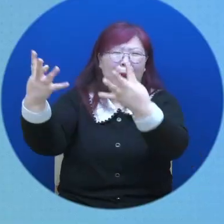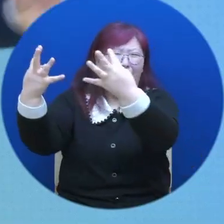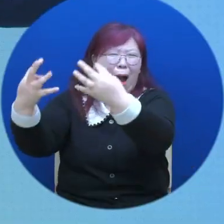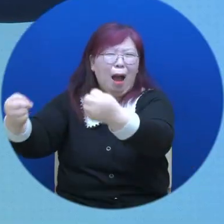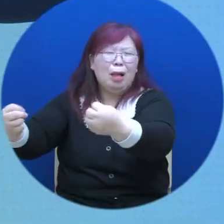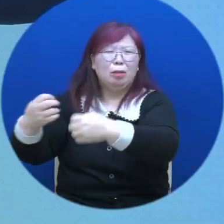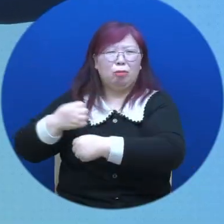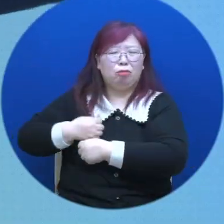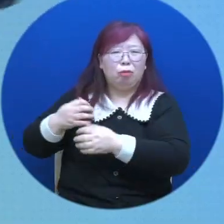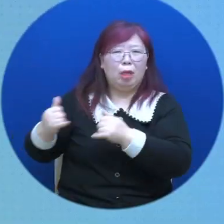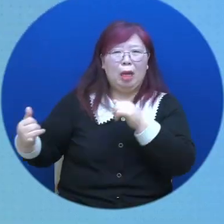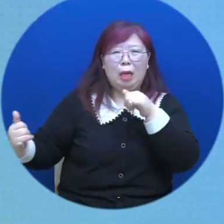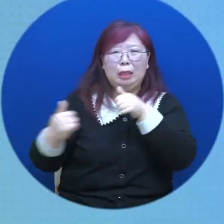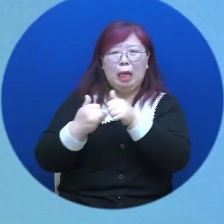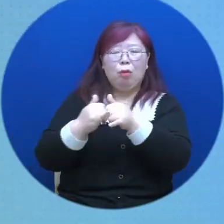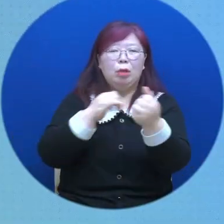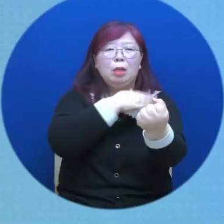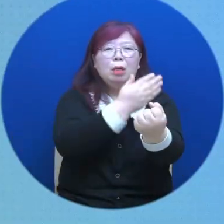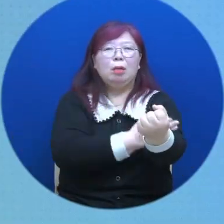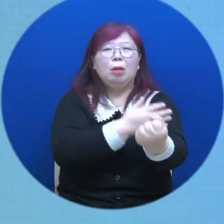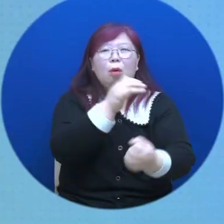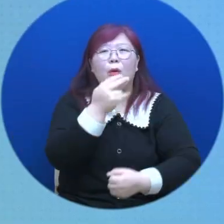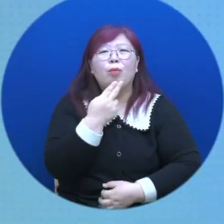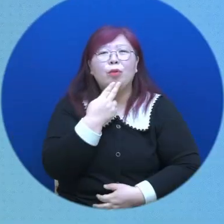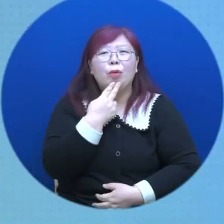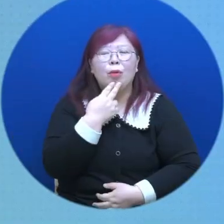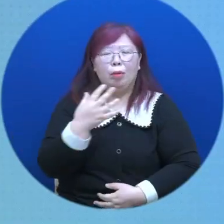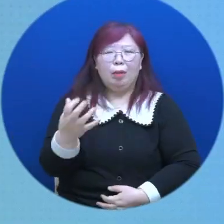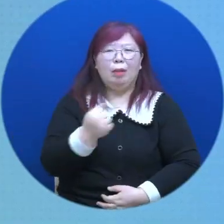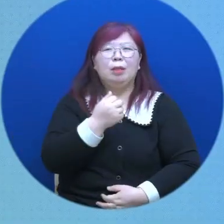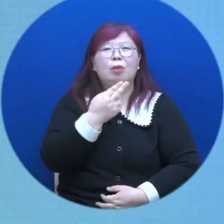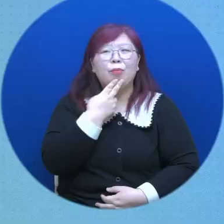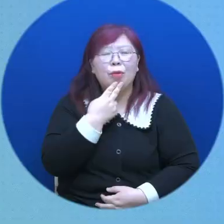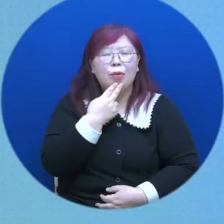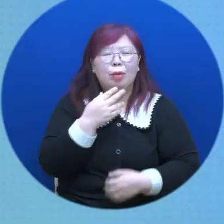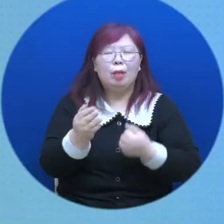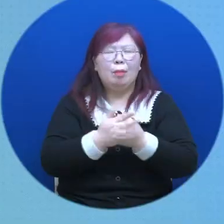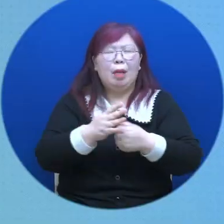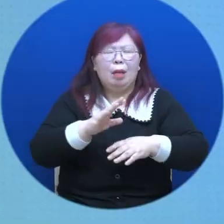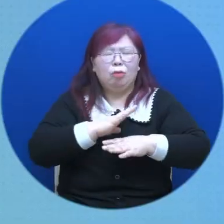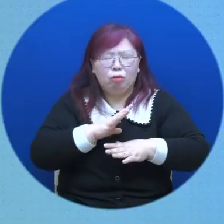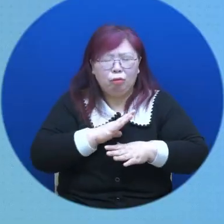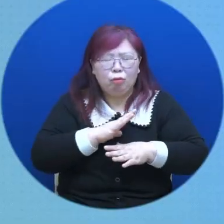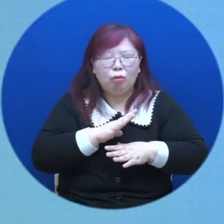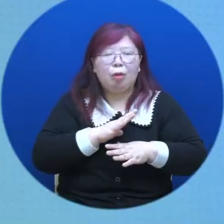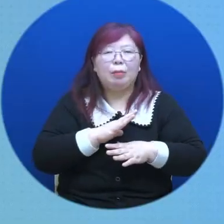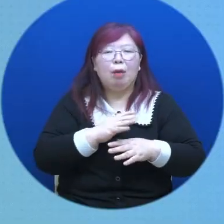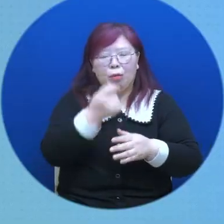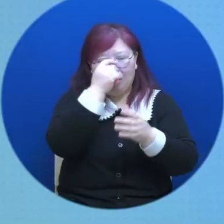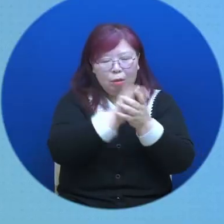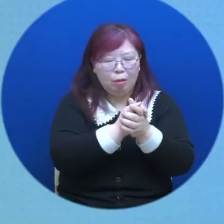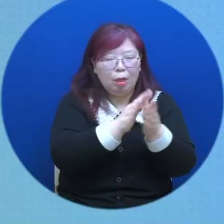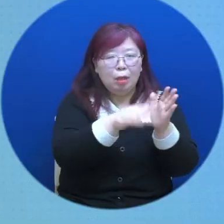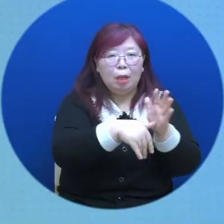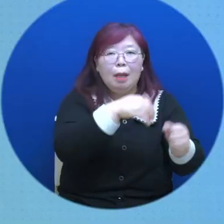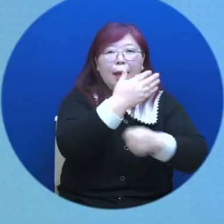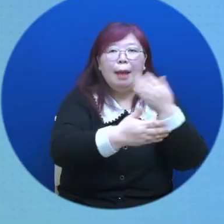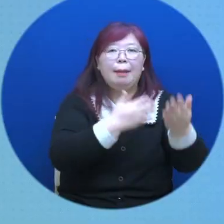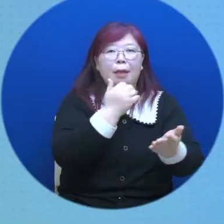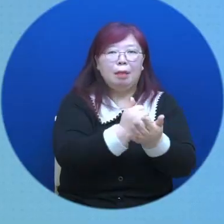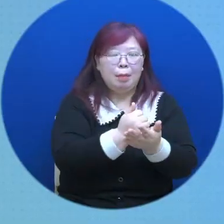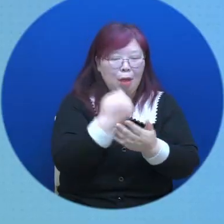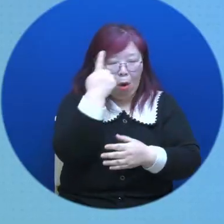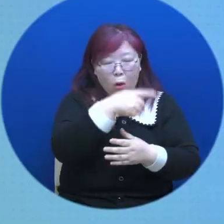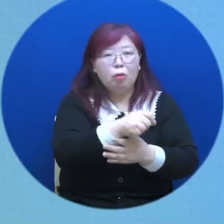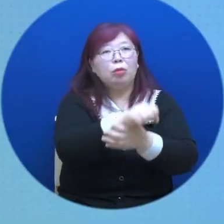없습니다. 하나님, 우리에게는 가진 것이 너무 없습니다. 그러므로 두렵습니다. 라고 할 때 하나님께서 이같이 얼굴을